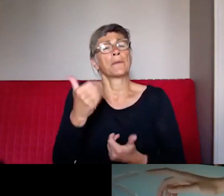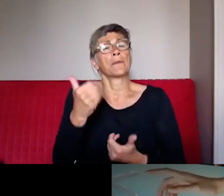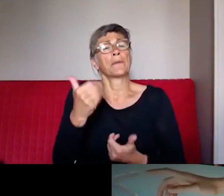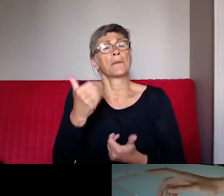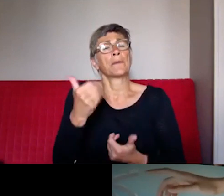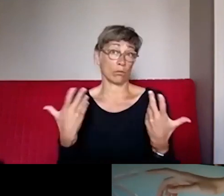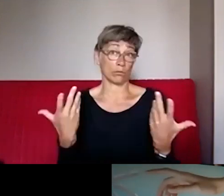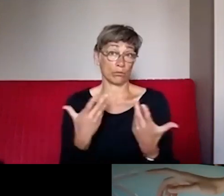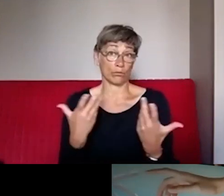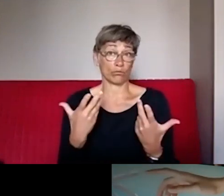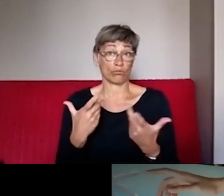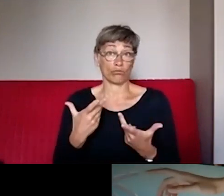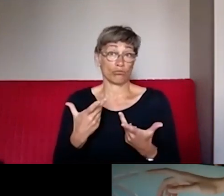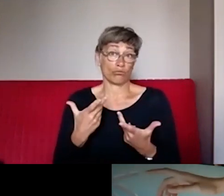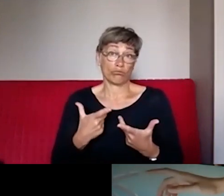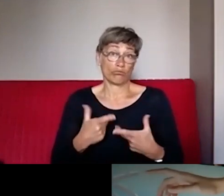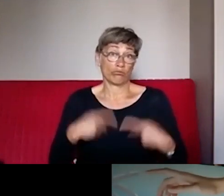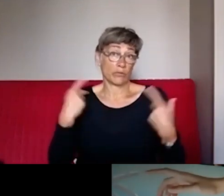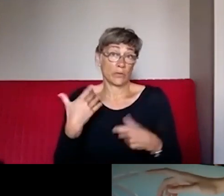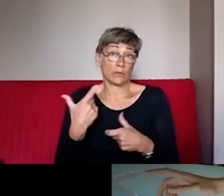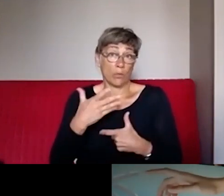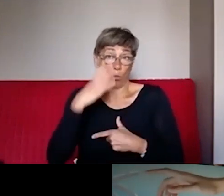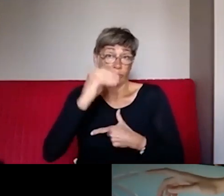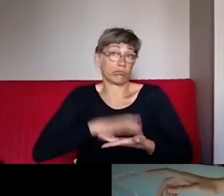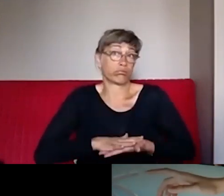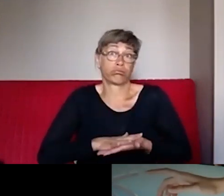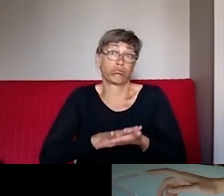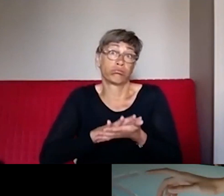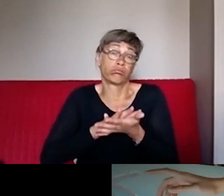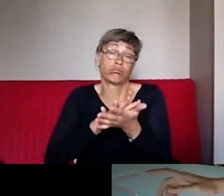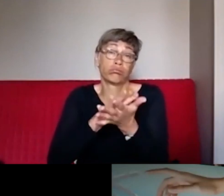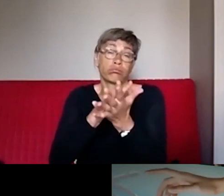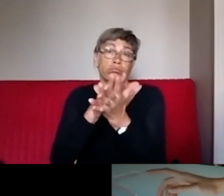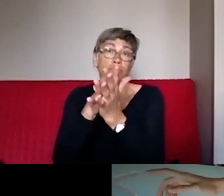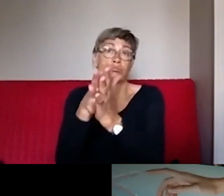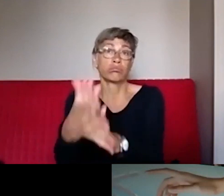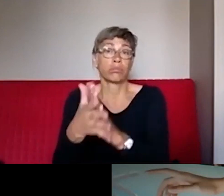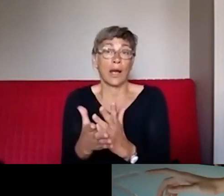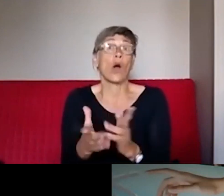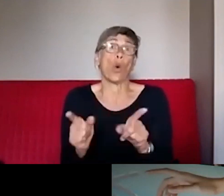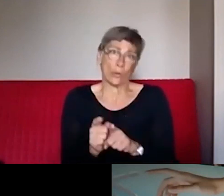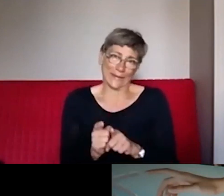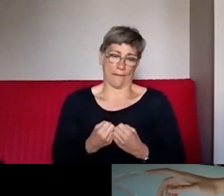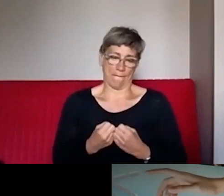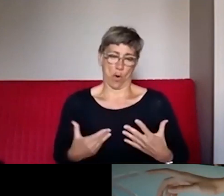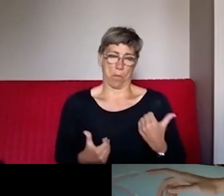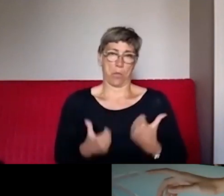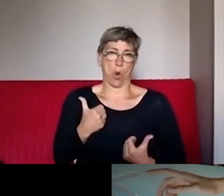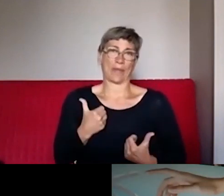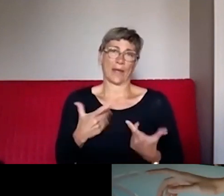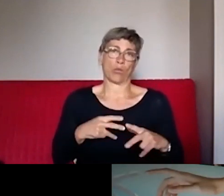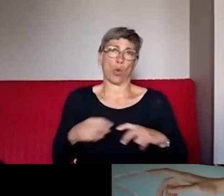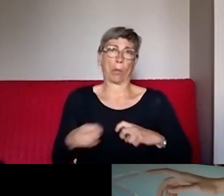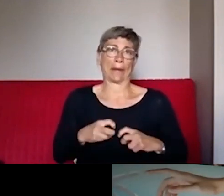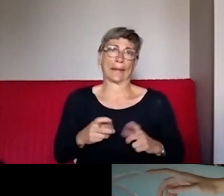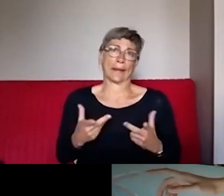dire que j'ai évolué tout au long de ma carrière et j'ai développé un handicap, donc un handicap de mobilité.